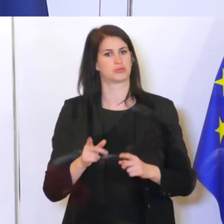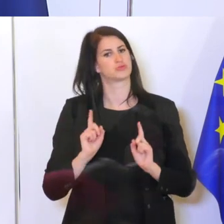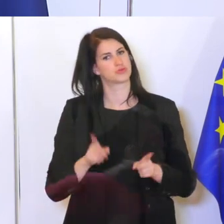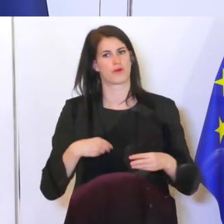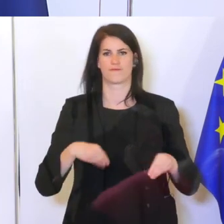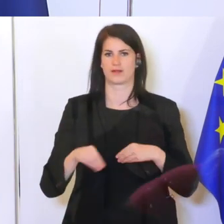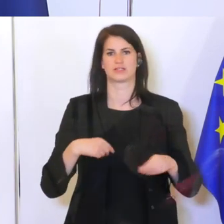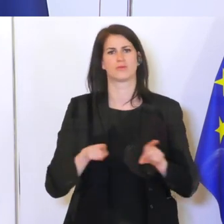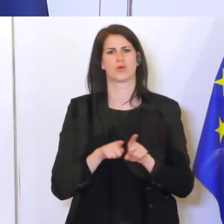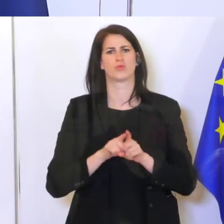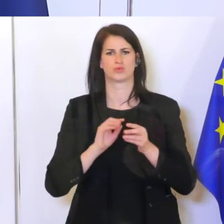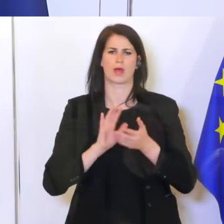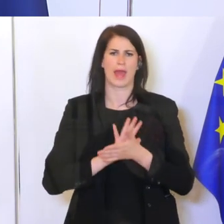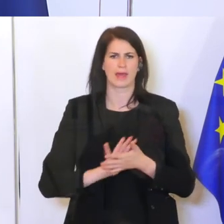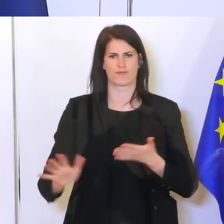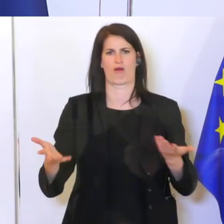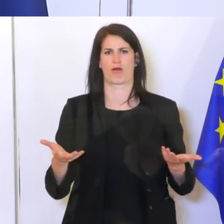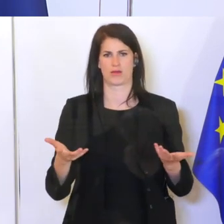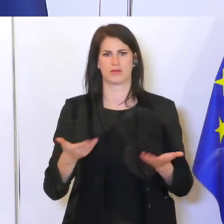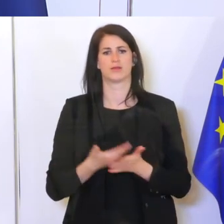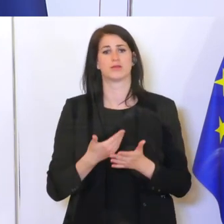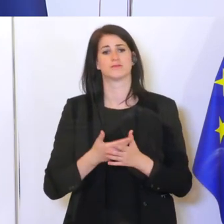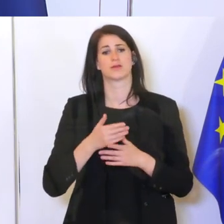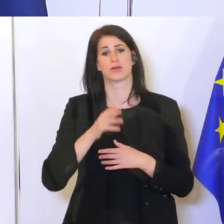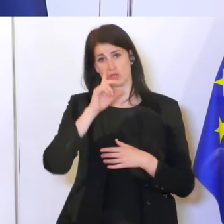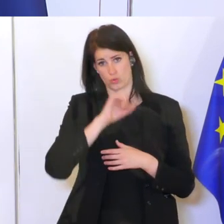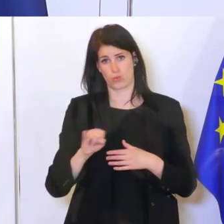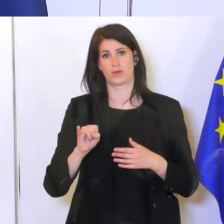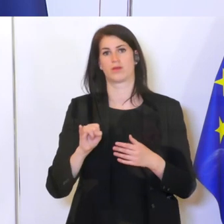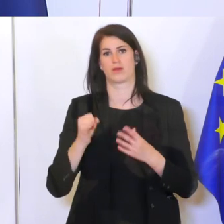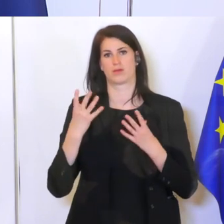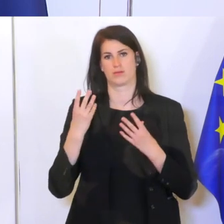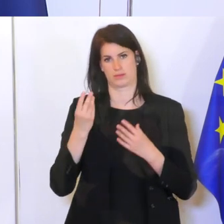unbürokratisch sein soll, gibt es im Juli Auszahlungen.